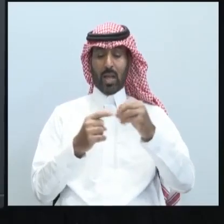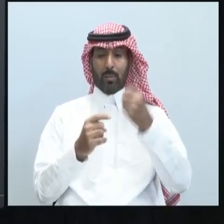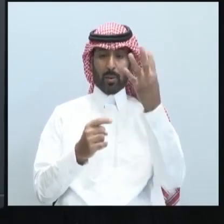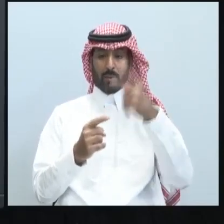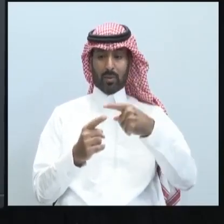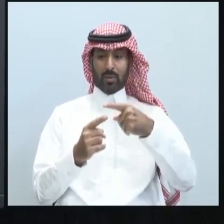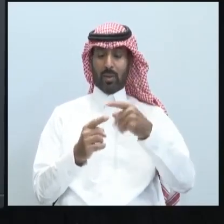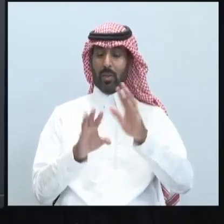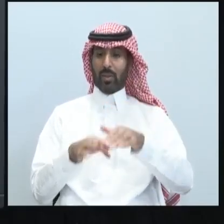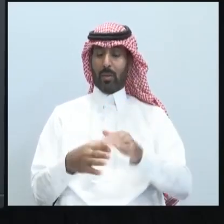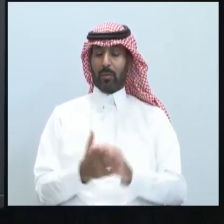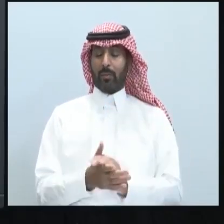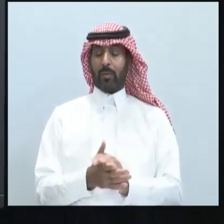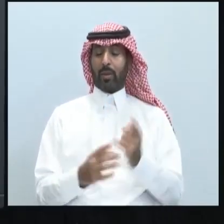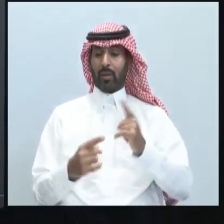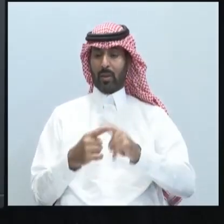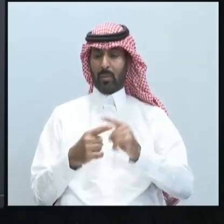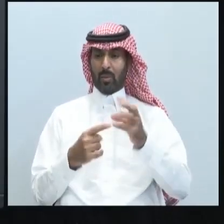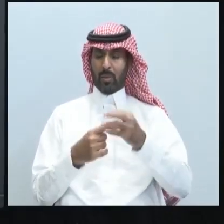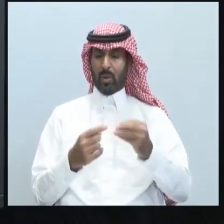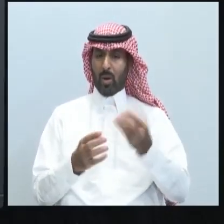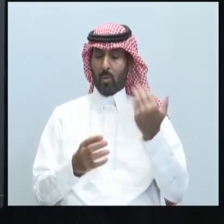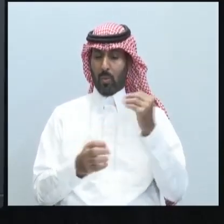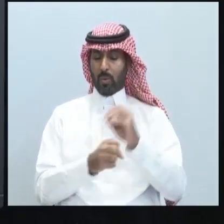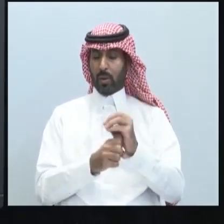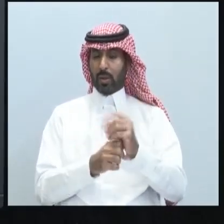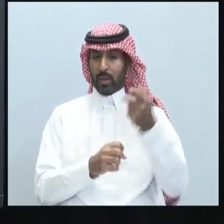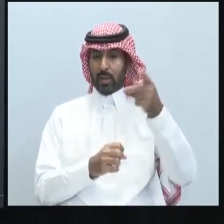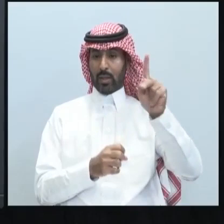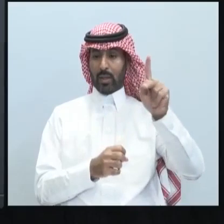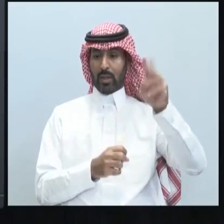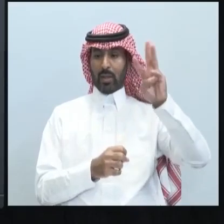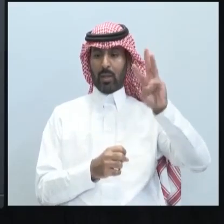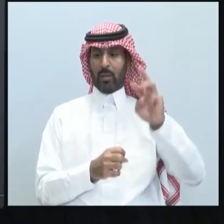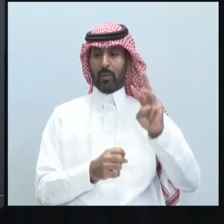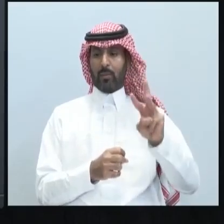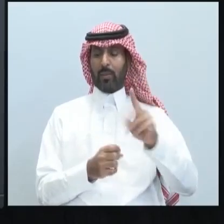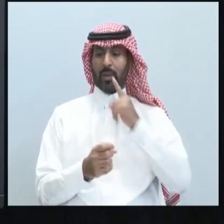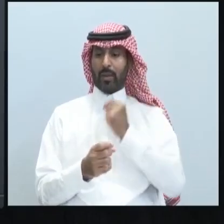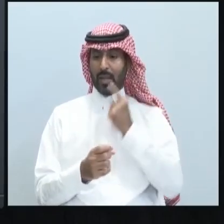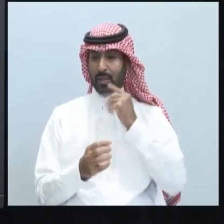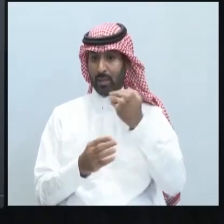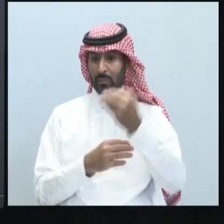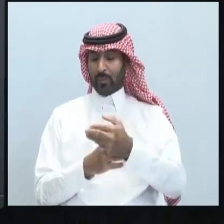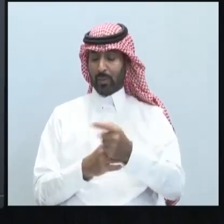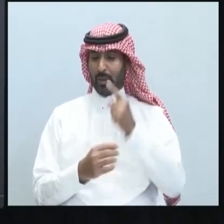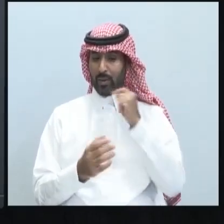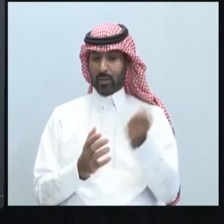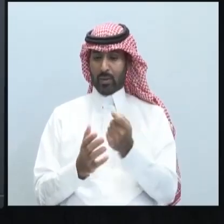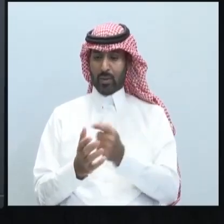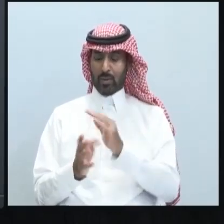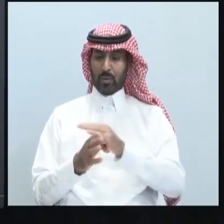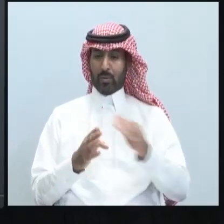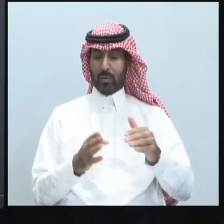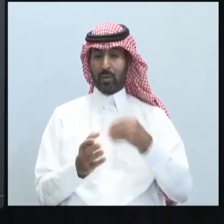مين ثابت تاين الماء اللي رمزنا له بالكي دبليو لانه نحتاج القيمه هذه لحل المسائل